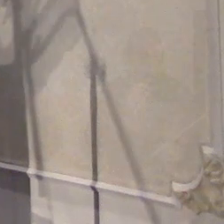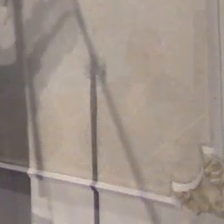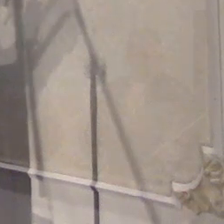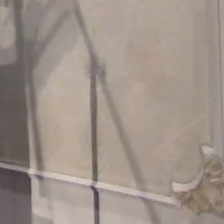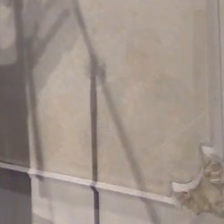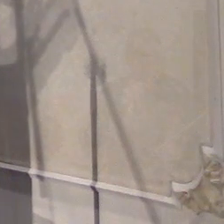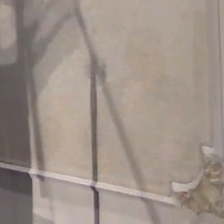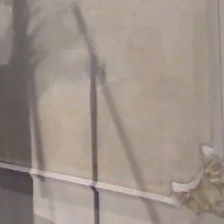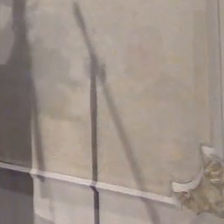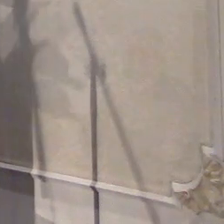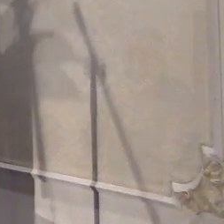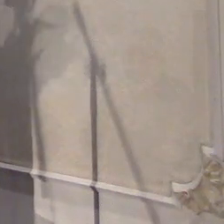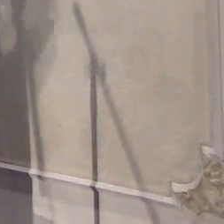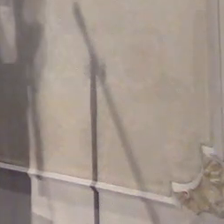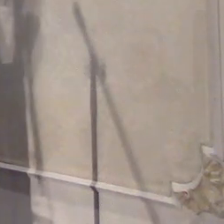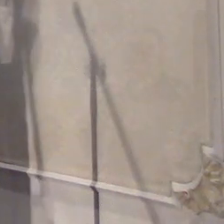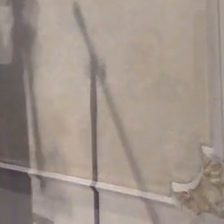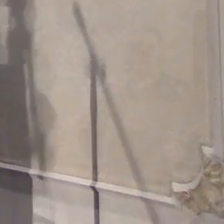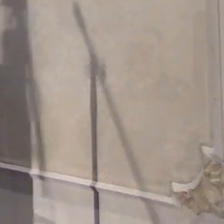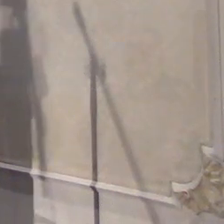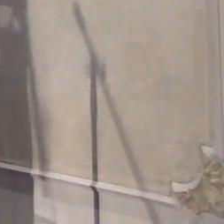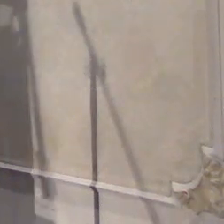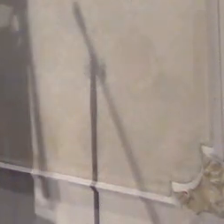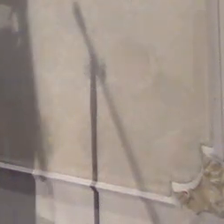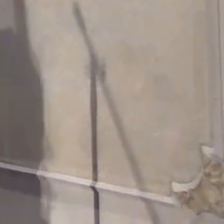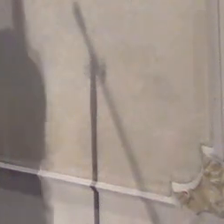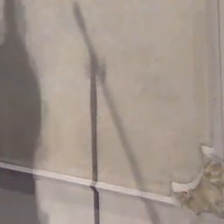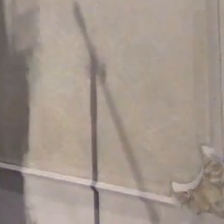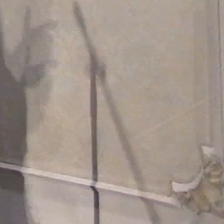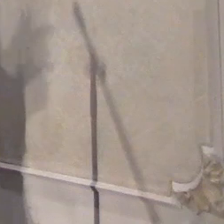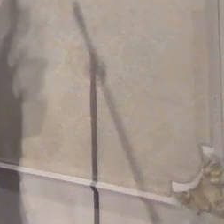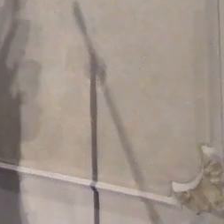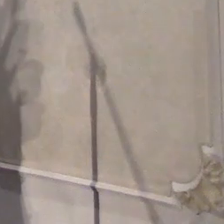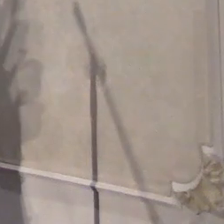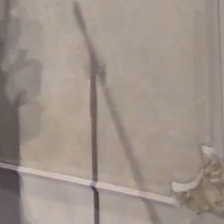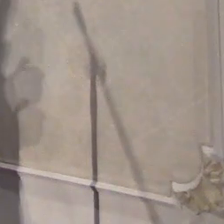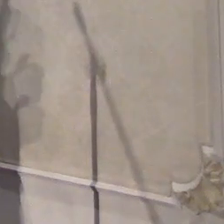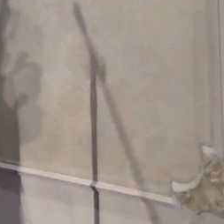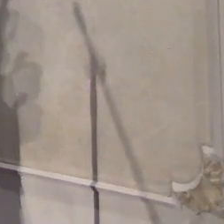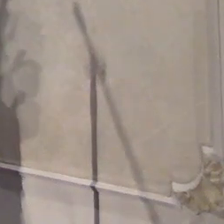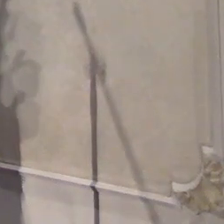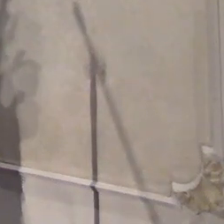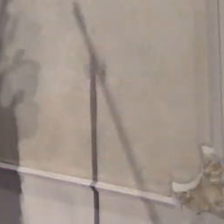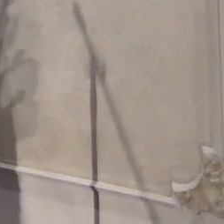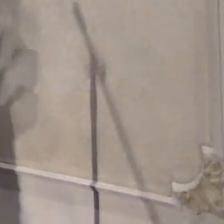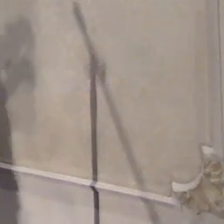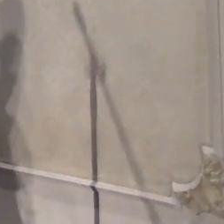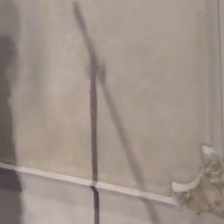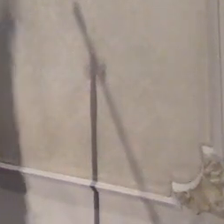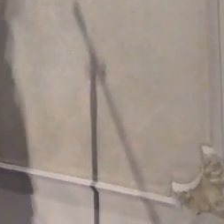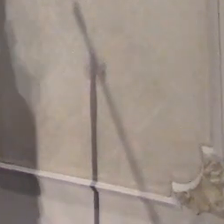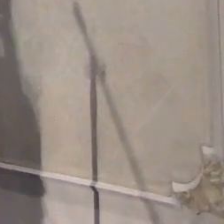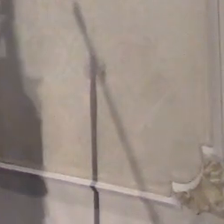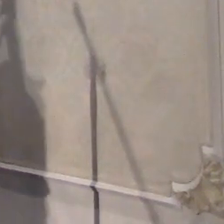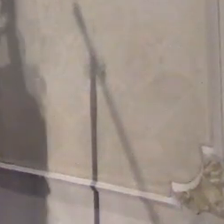trascritto per violoncello solo dedicato a luigi lanzillotta che è un violoncellista molto attivo a roma